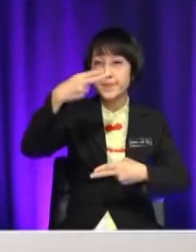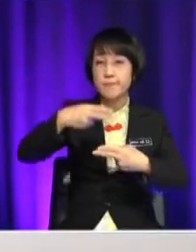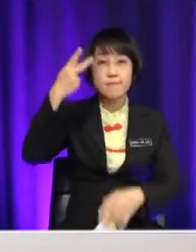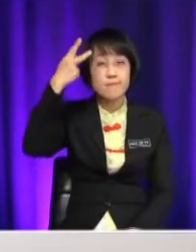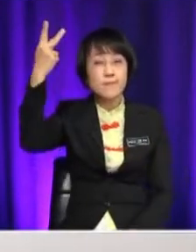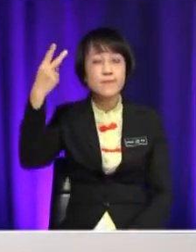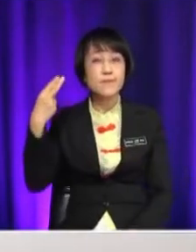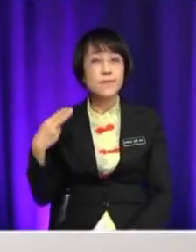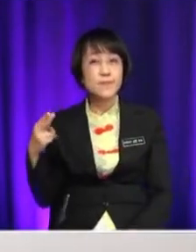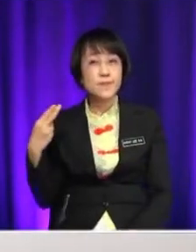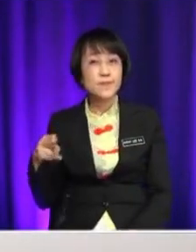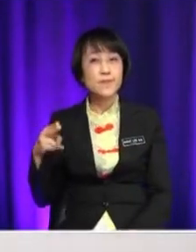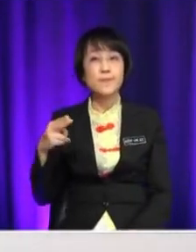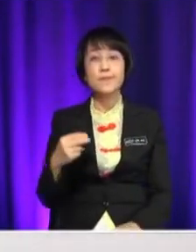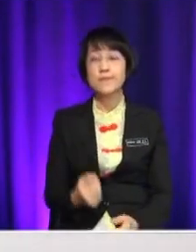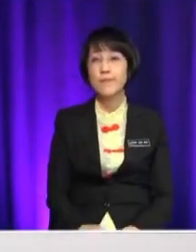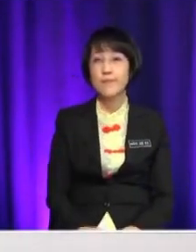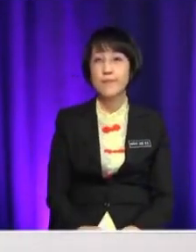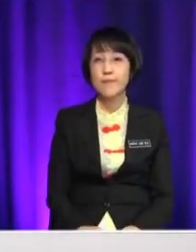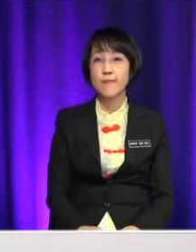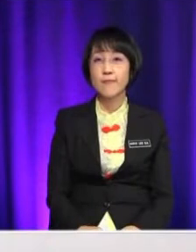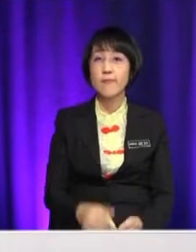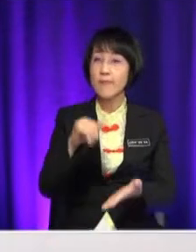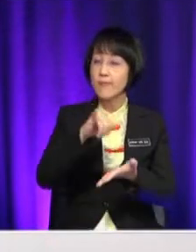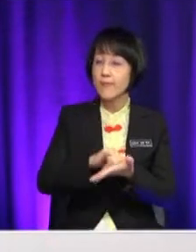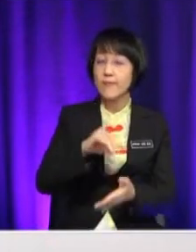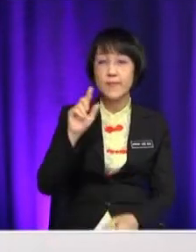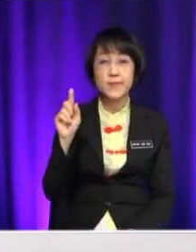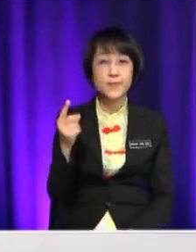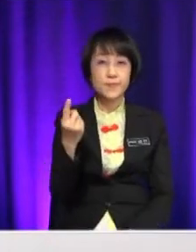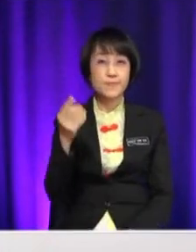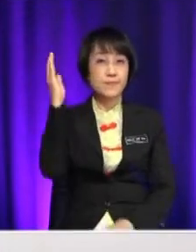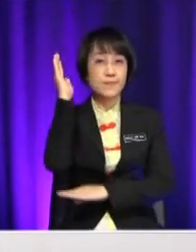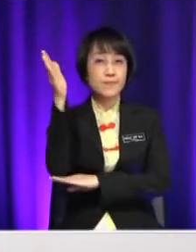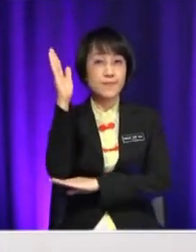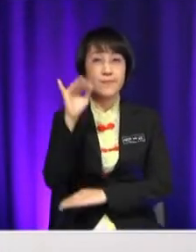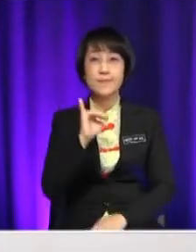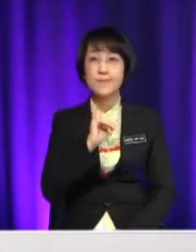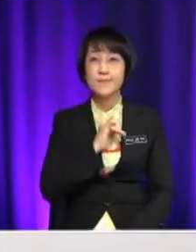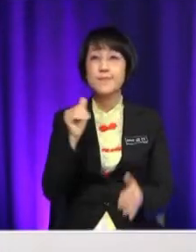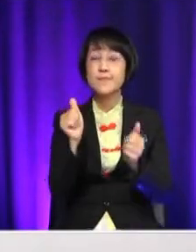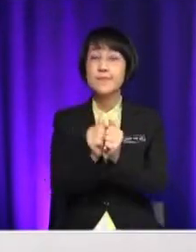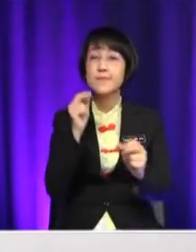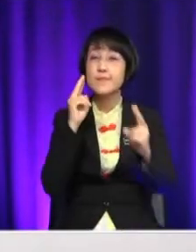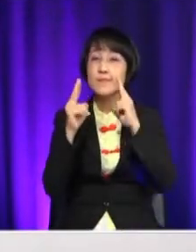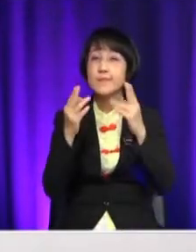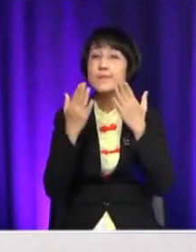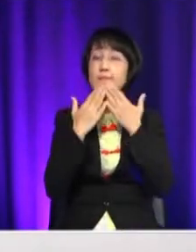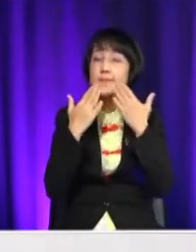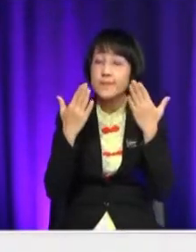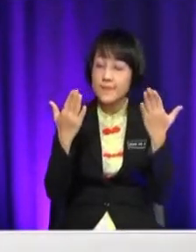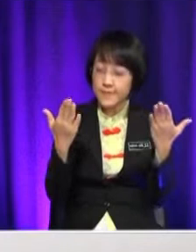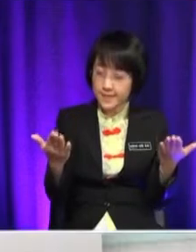yang diperakukan. Sekian sahaja syarahan saya untuk kali ini. Dengan ucapan terima kasih dan